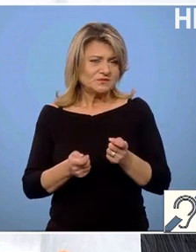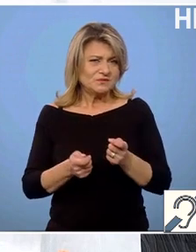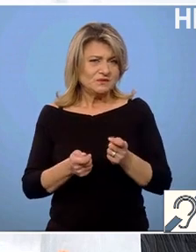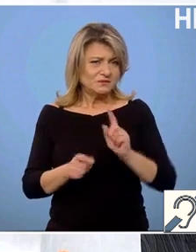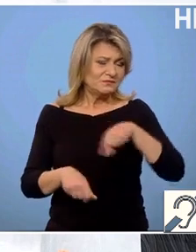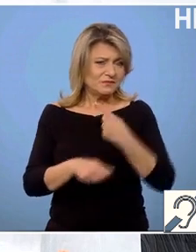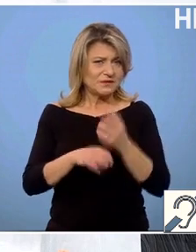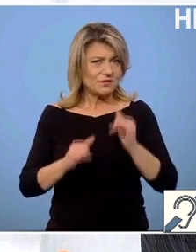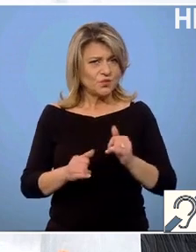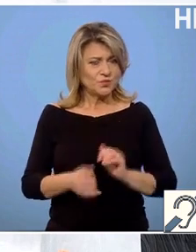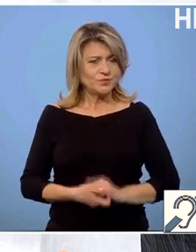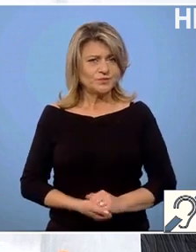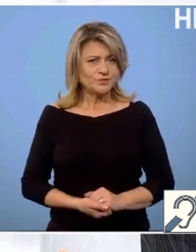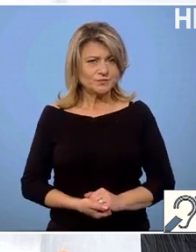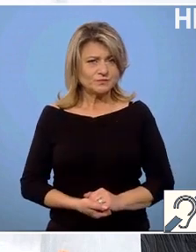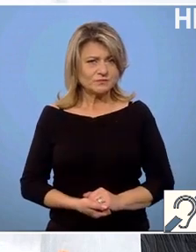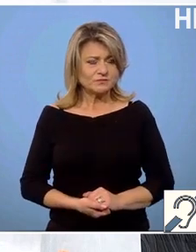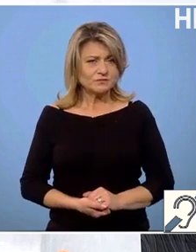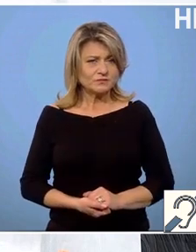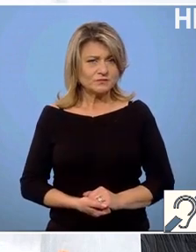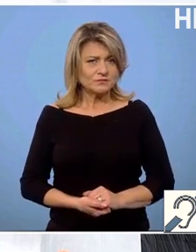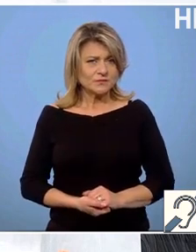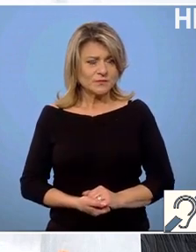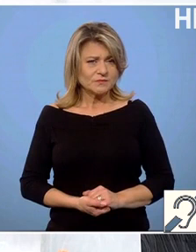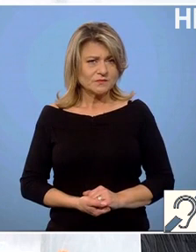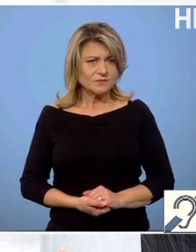până acum, astăzi, și nu numai astăzi,